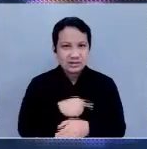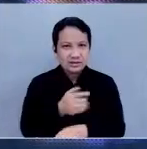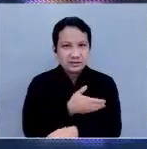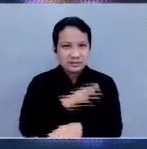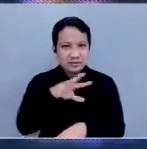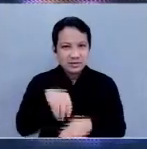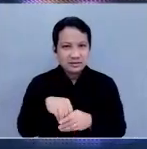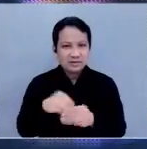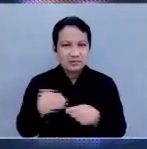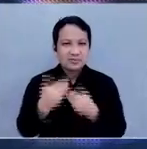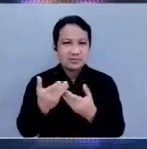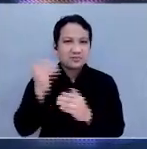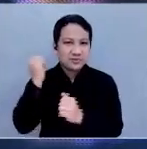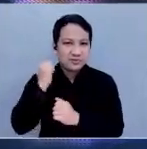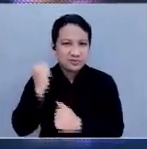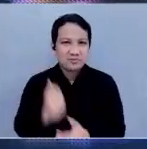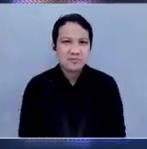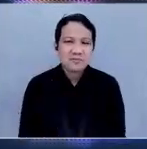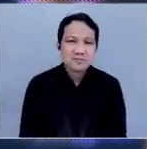Inspiration.